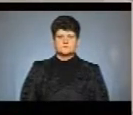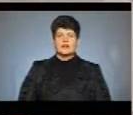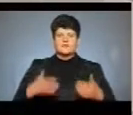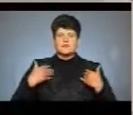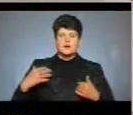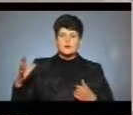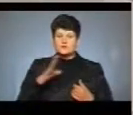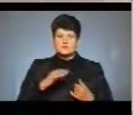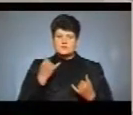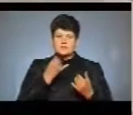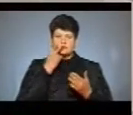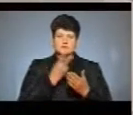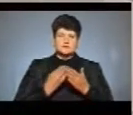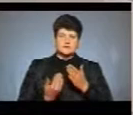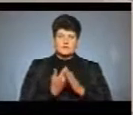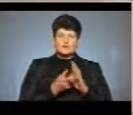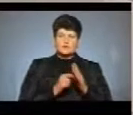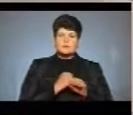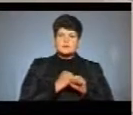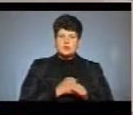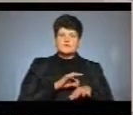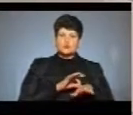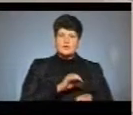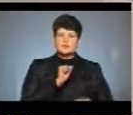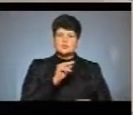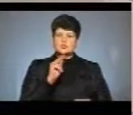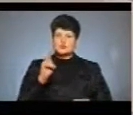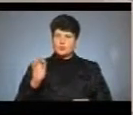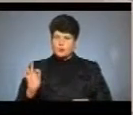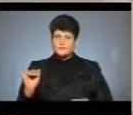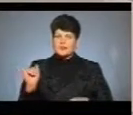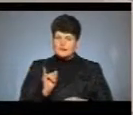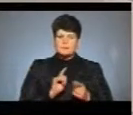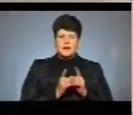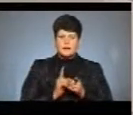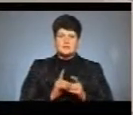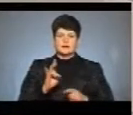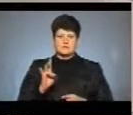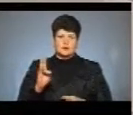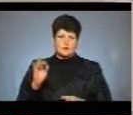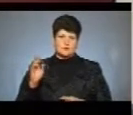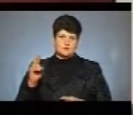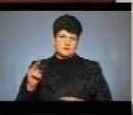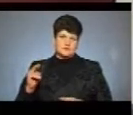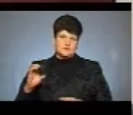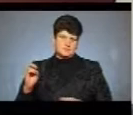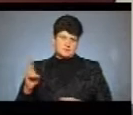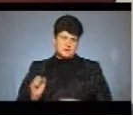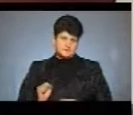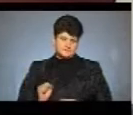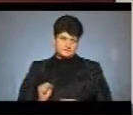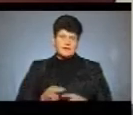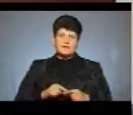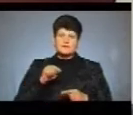Вітаю всіх, хто зараз з нами. Ви дивитесь новини у студії. Для вас працюють ведуча Анастасія Чичко і сурдоперекладач Надія Коцовська. І у